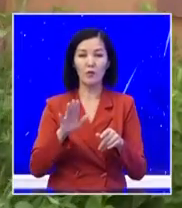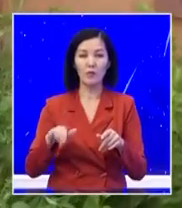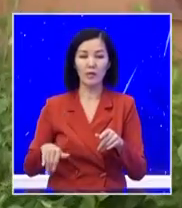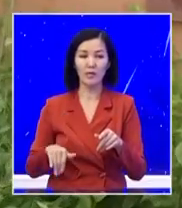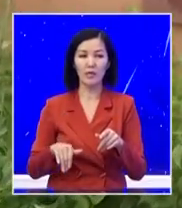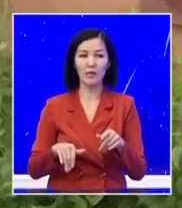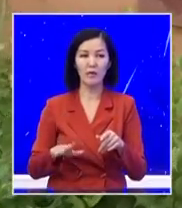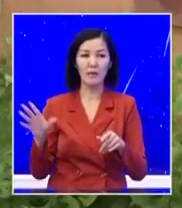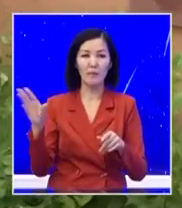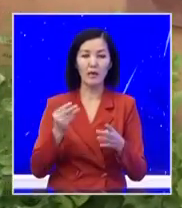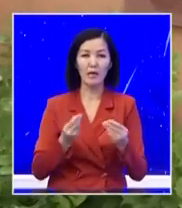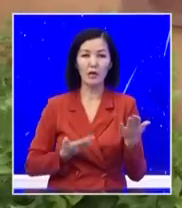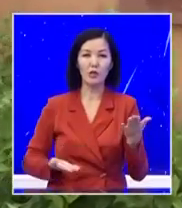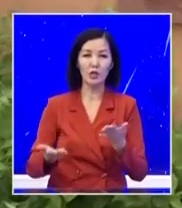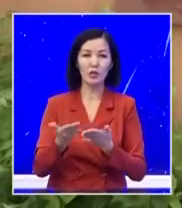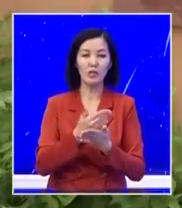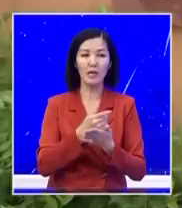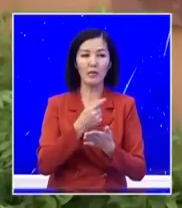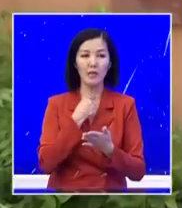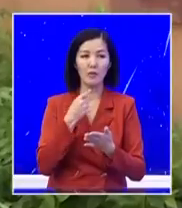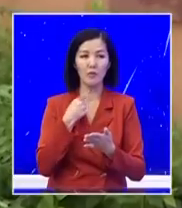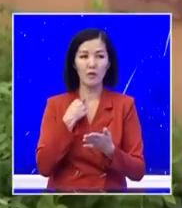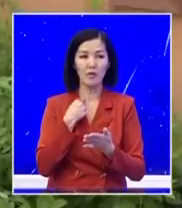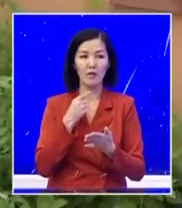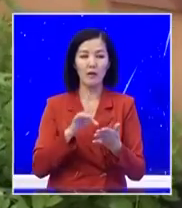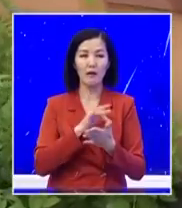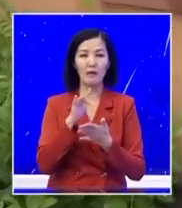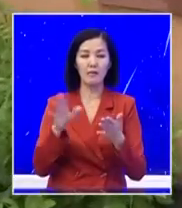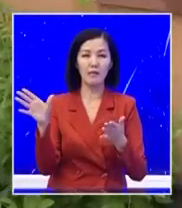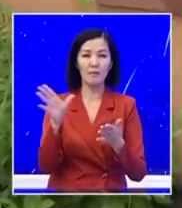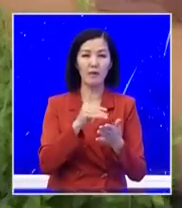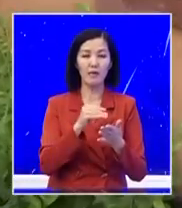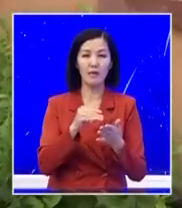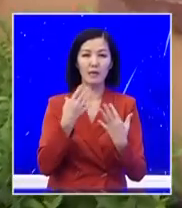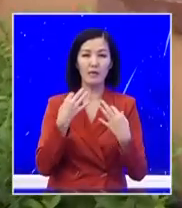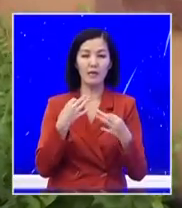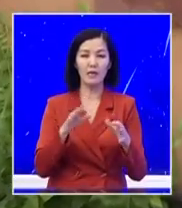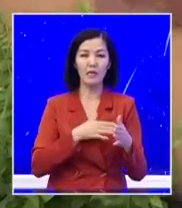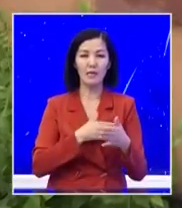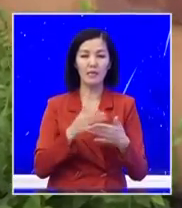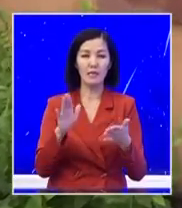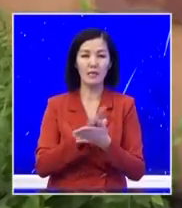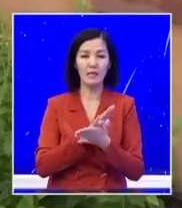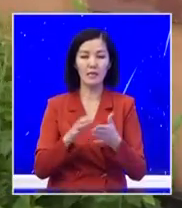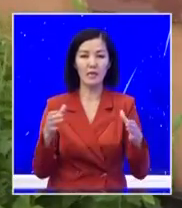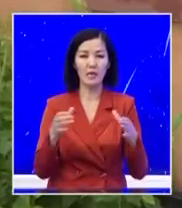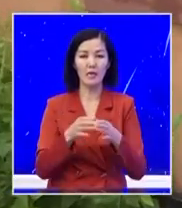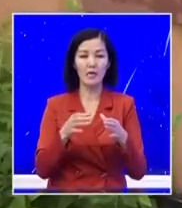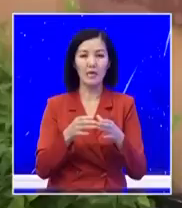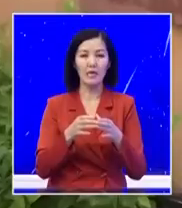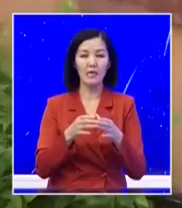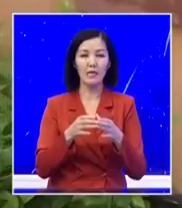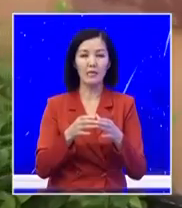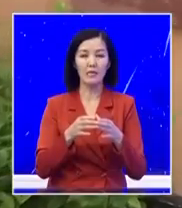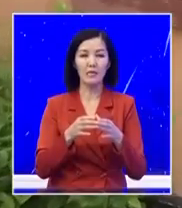барлық салымшыларына, жаңағы талдықорғандағы барлық ерікті жігіттеріне Амангелді бауырымыз бастаған, Дауырым бауырымыз